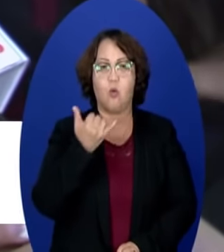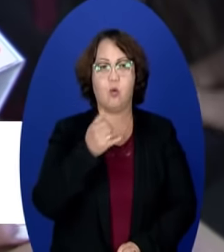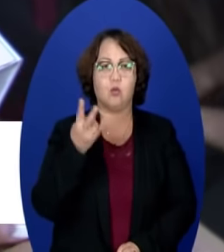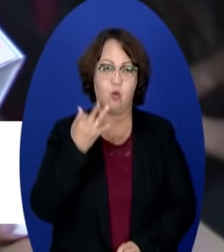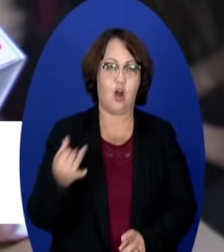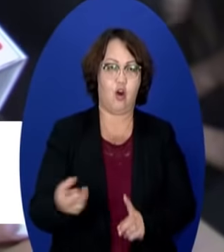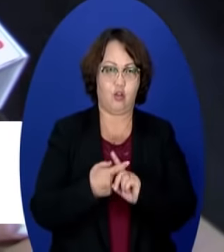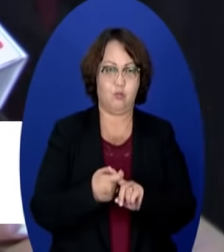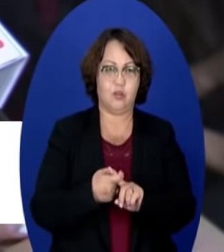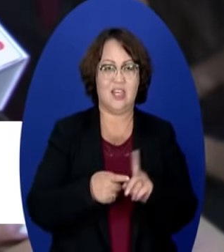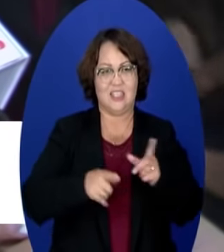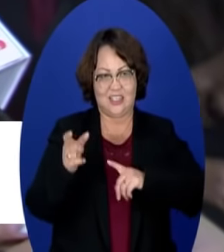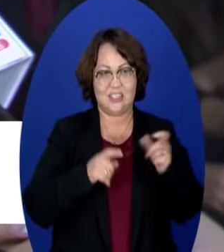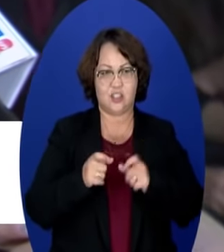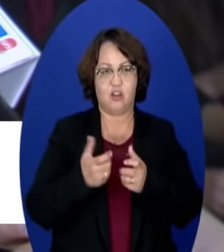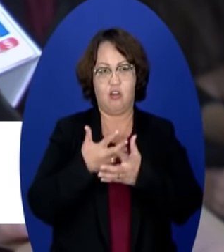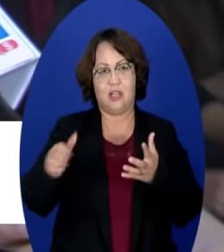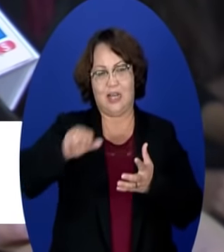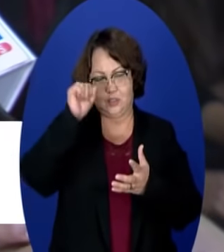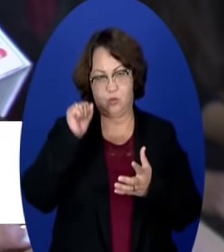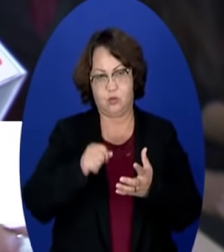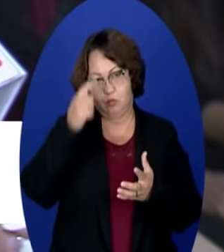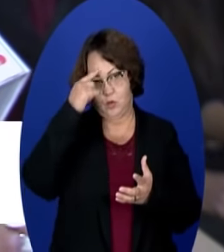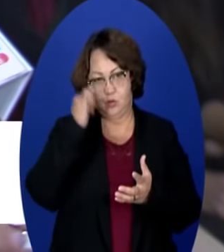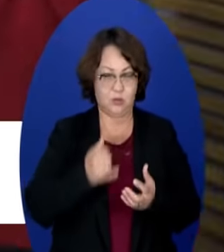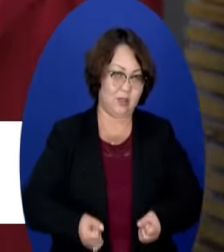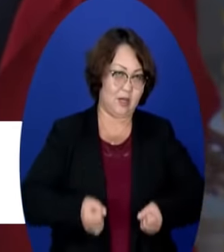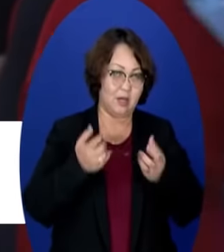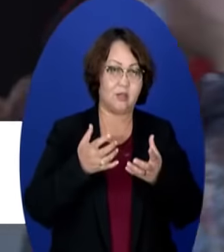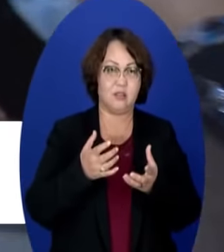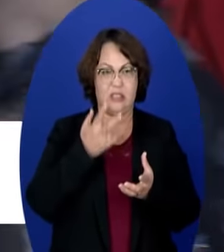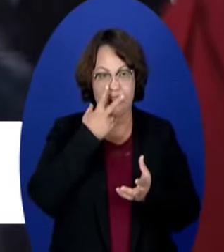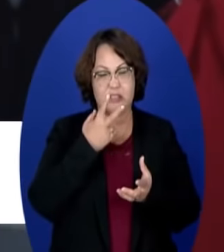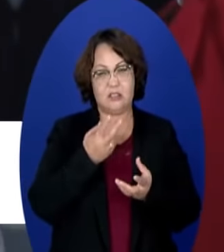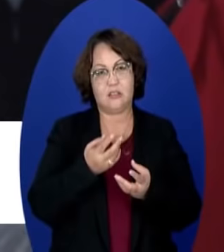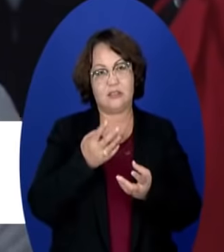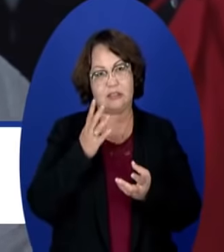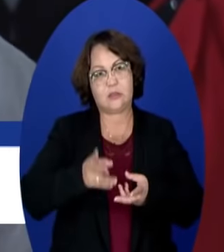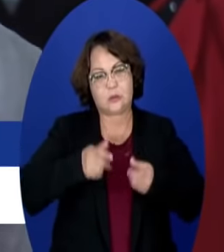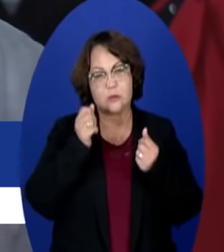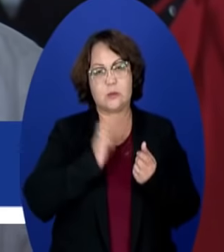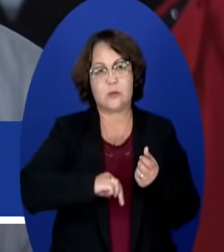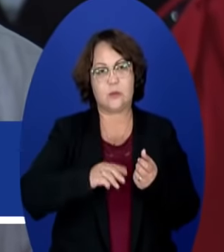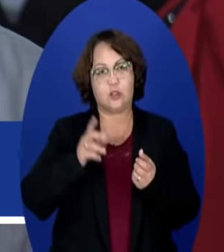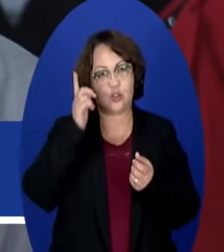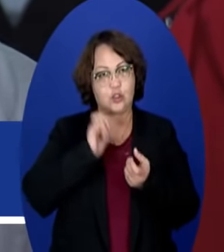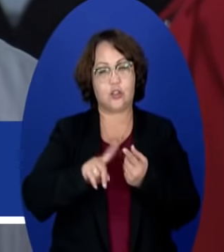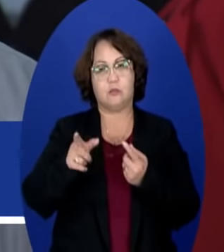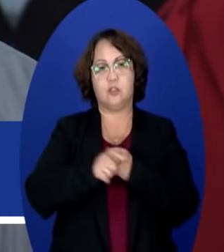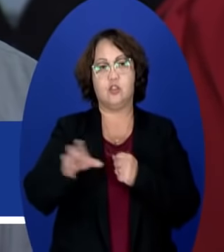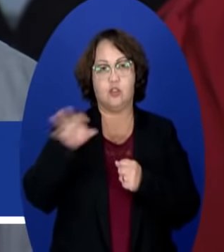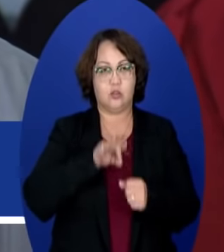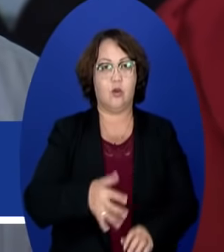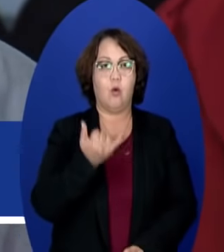холбоотой эдийн засгийн янз бүрийн асуудлууд манай Монгол тулгардаг юм байна. Би болохоор өнгөр улсад